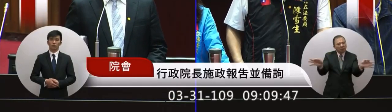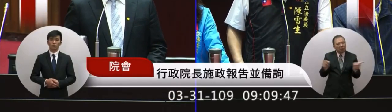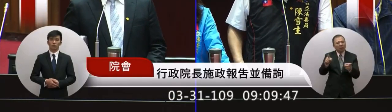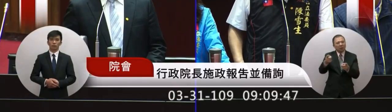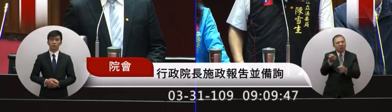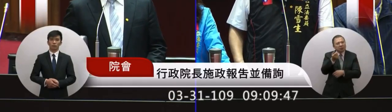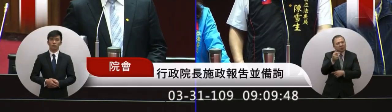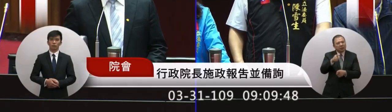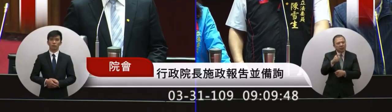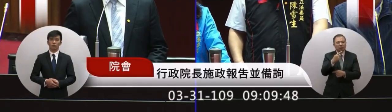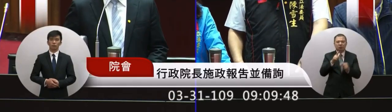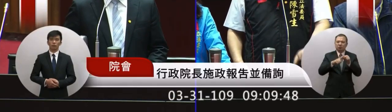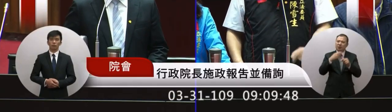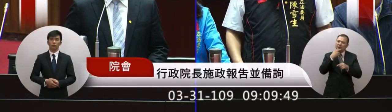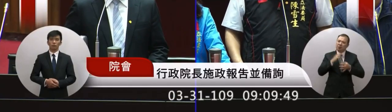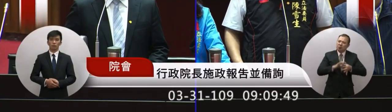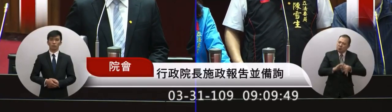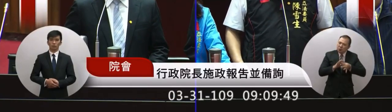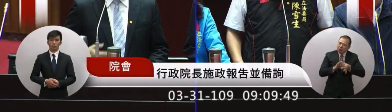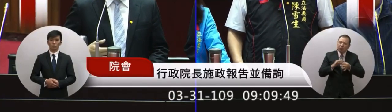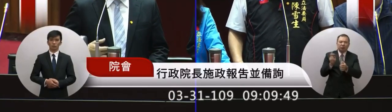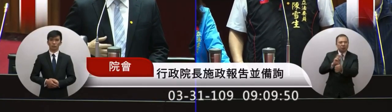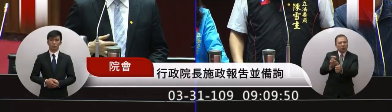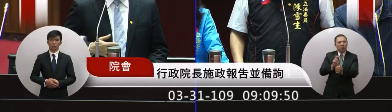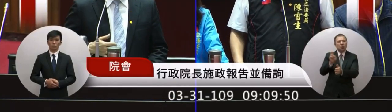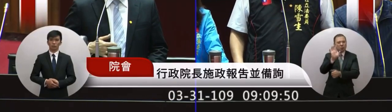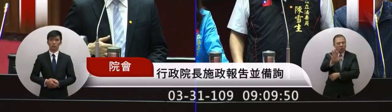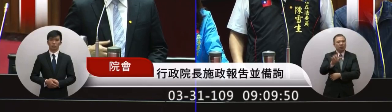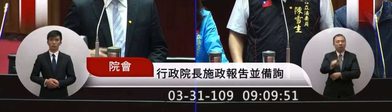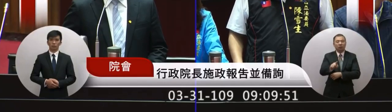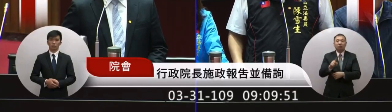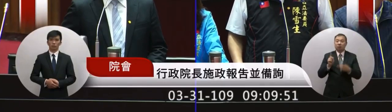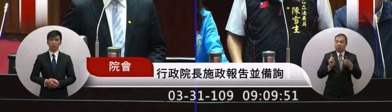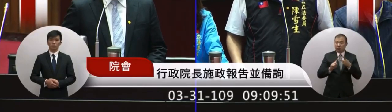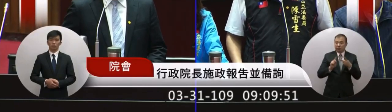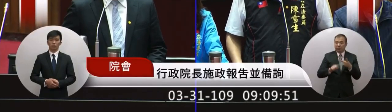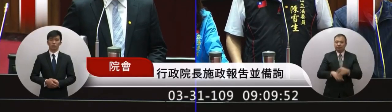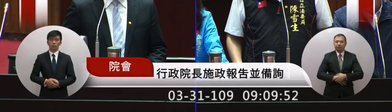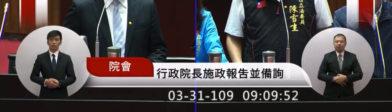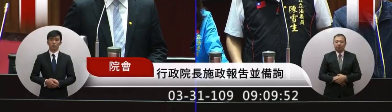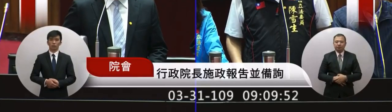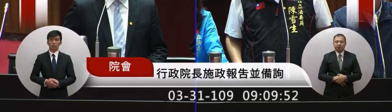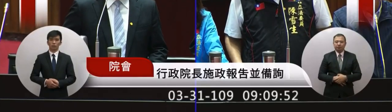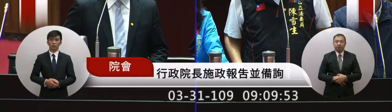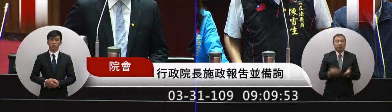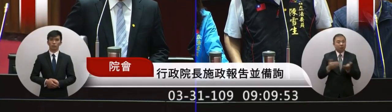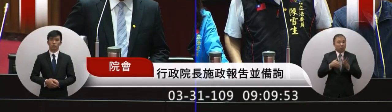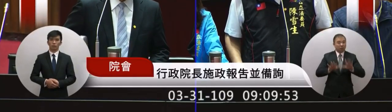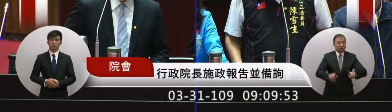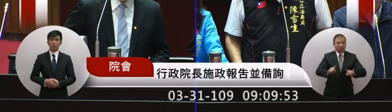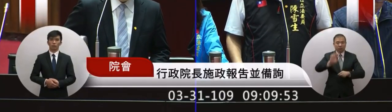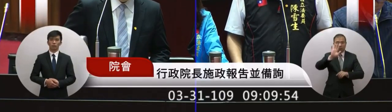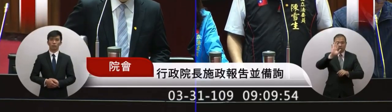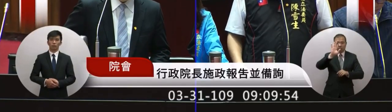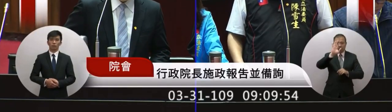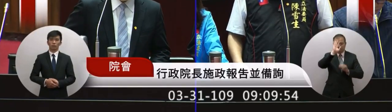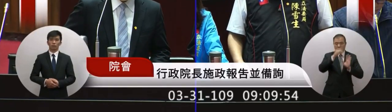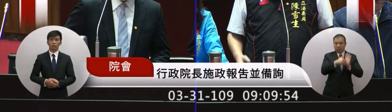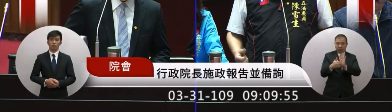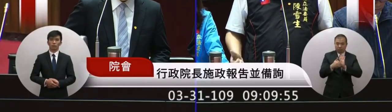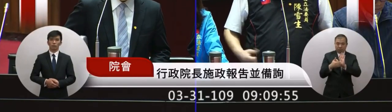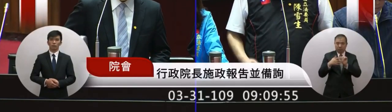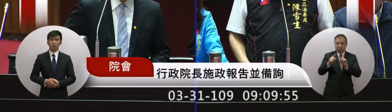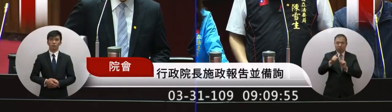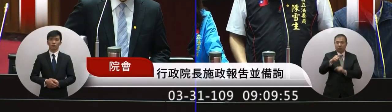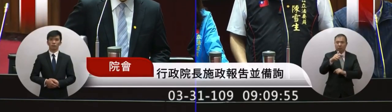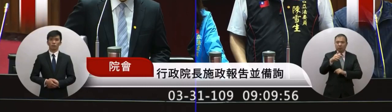有照顾这是一个部分。第二个呢，我到目前为止防疫经费600亿为什么很多老百